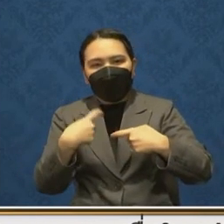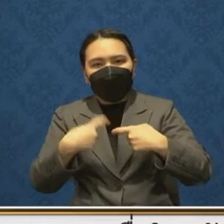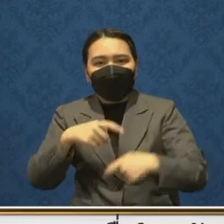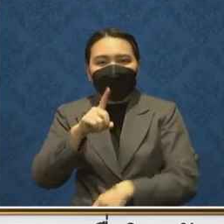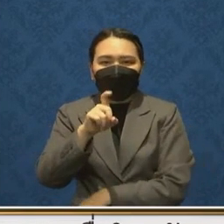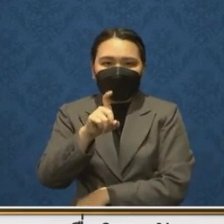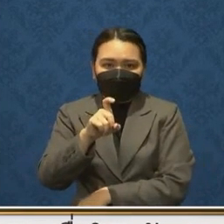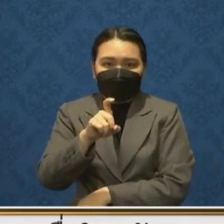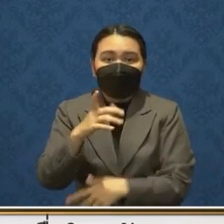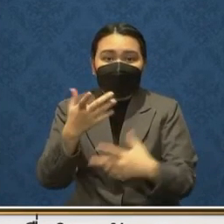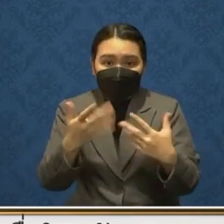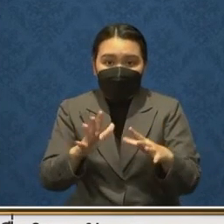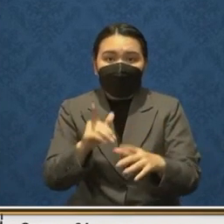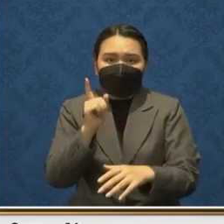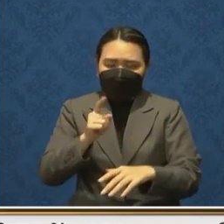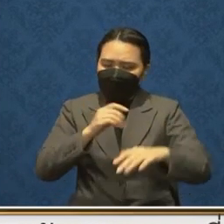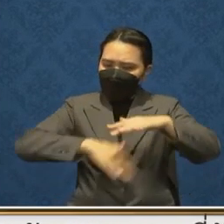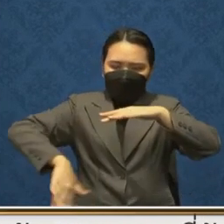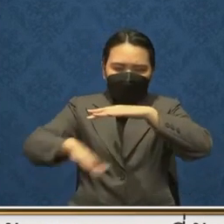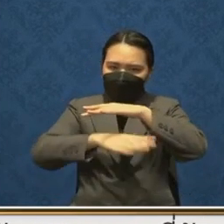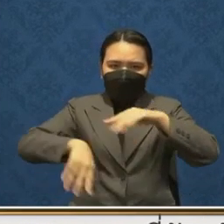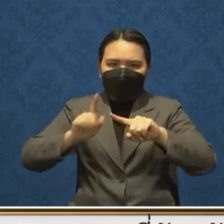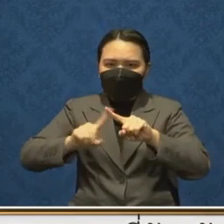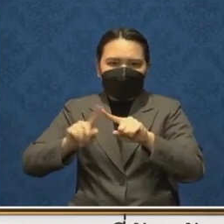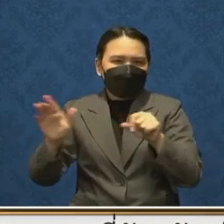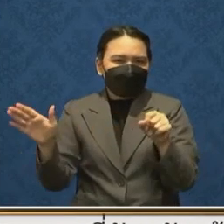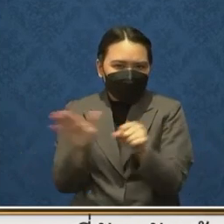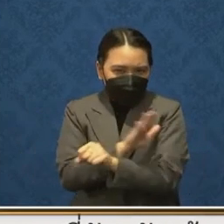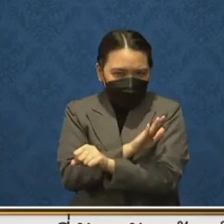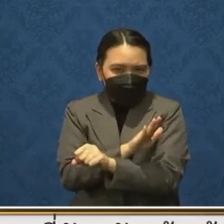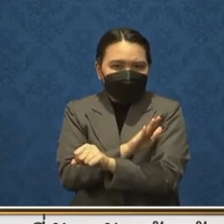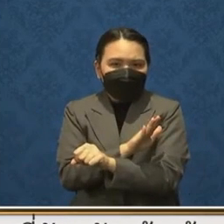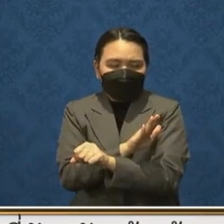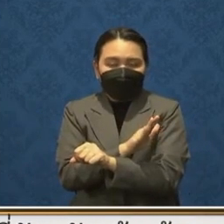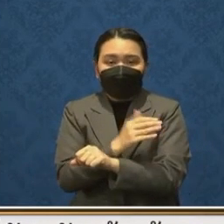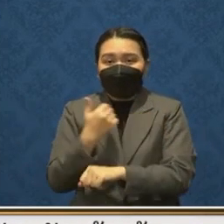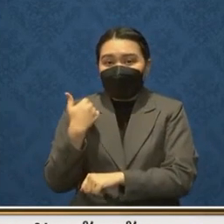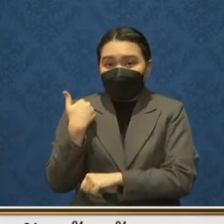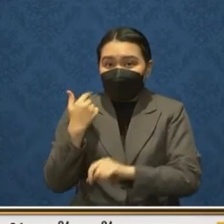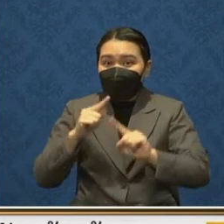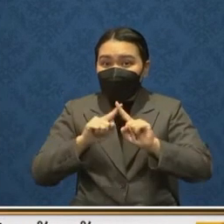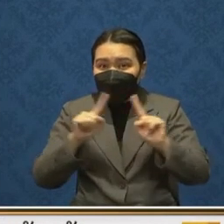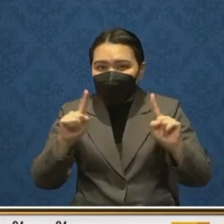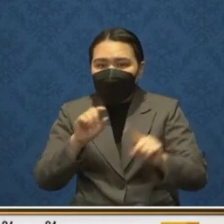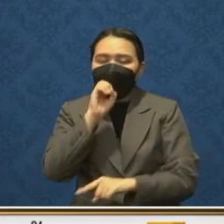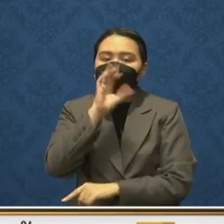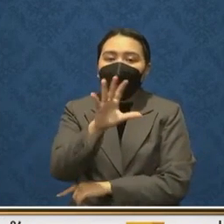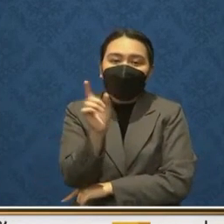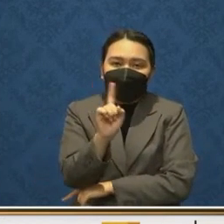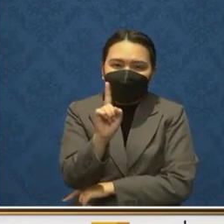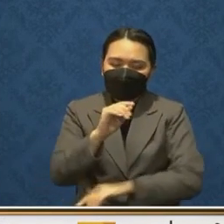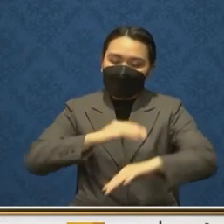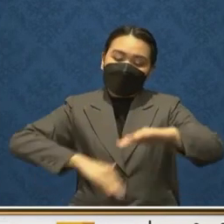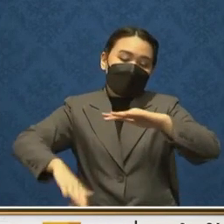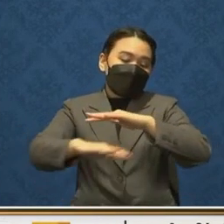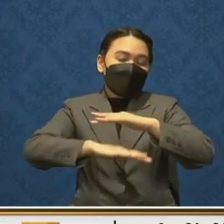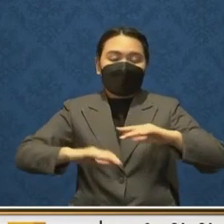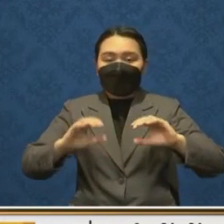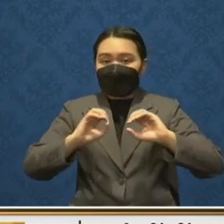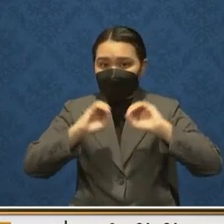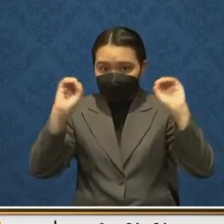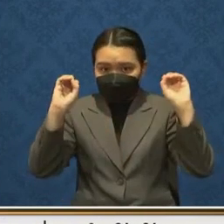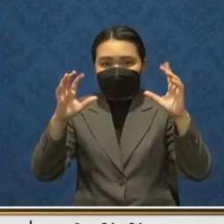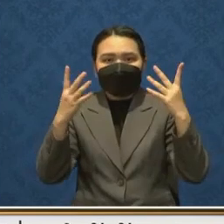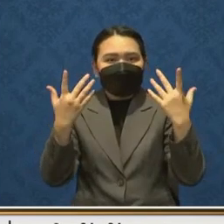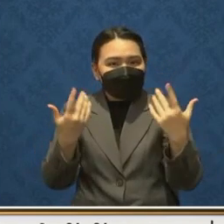คือคามจริหกฐานมัมาทแ่นจนปฤิเศษไม่ออกท่านก็อ้างว่าหลักฐานไม่มีจน